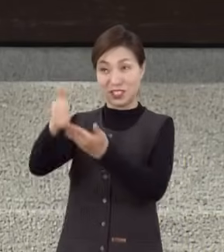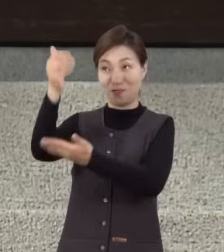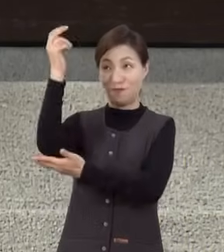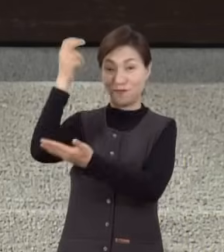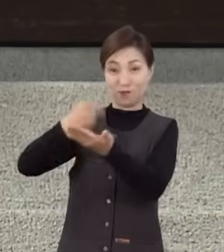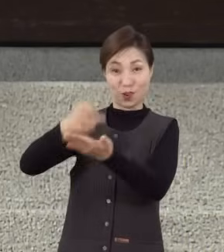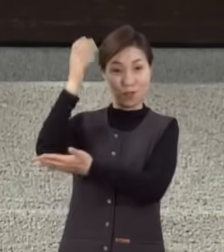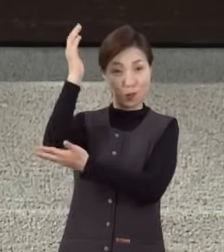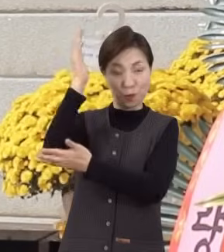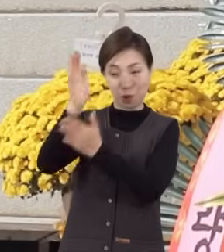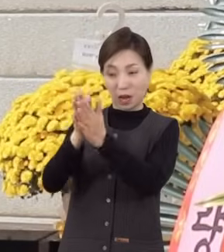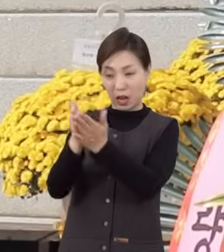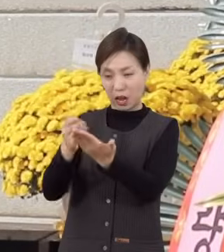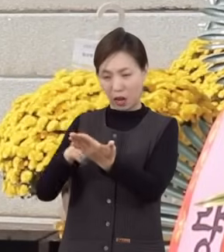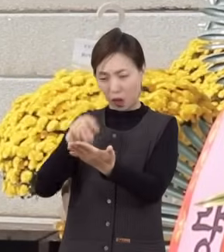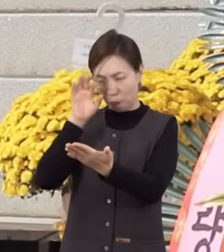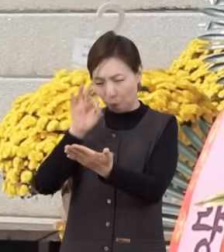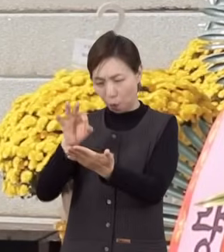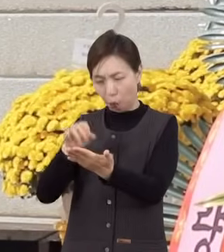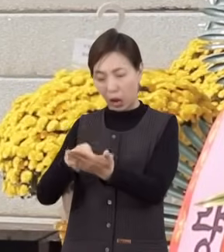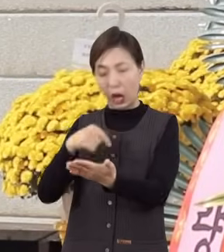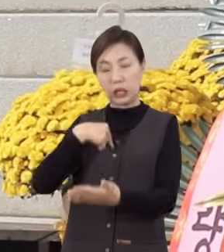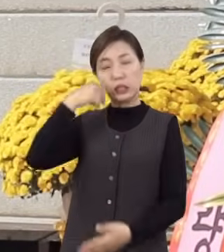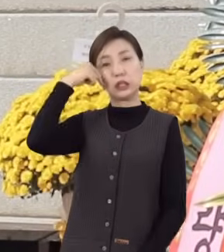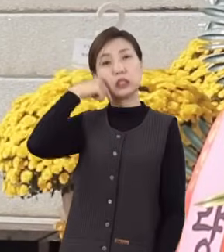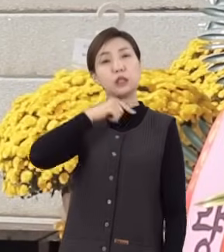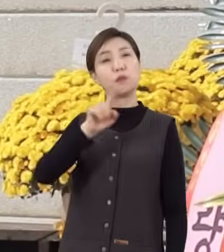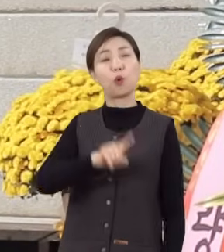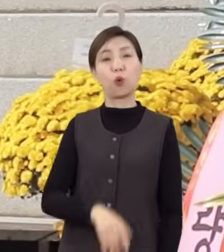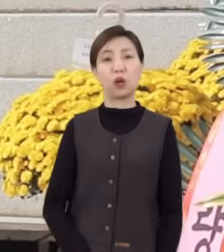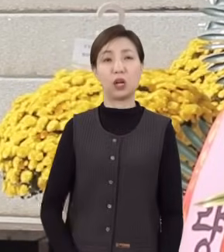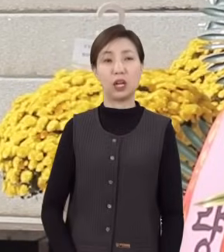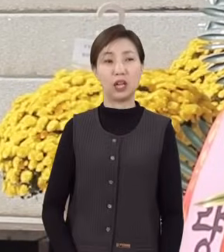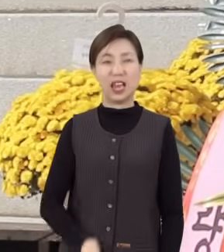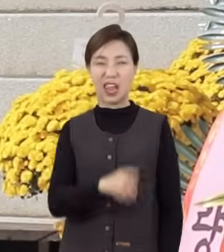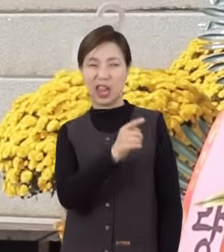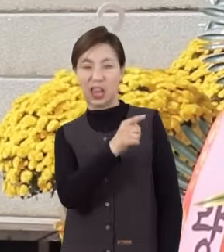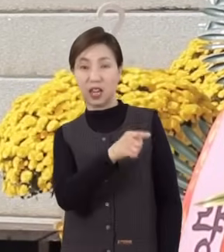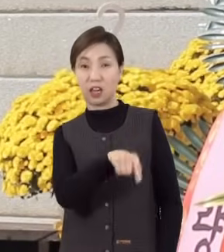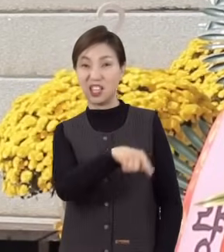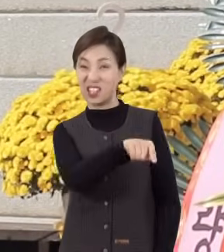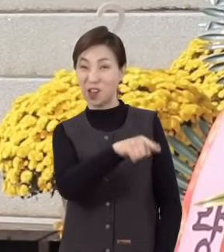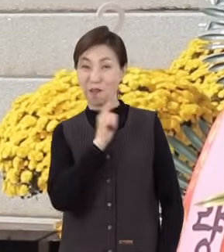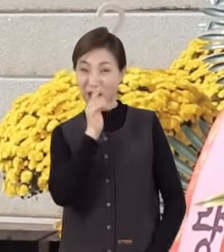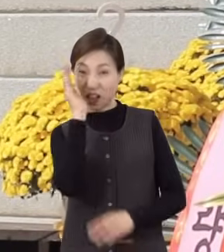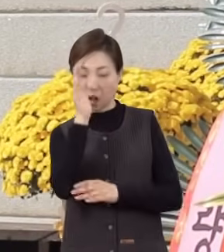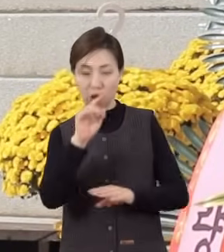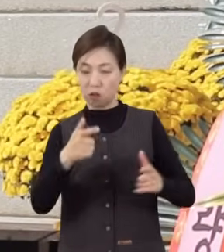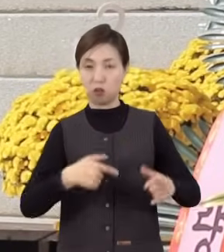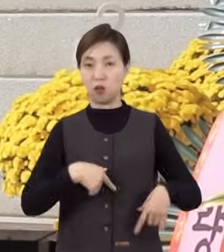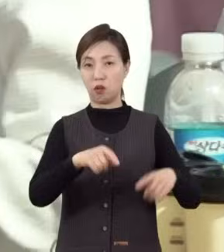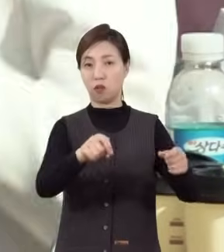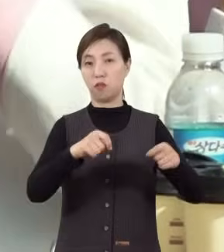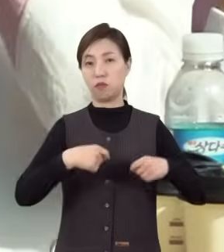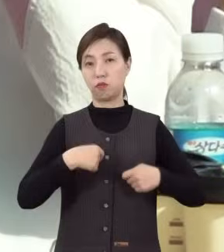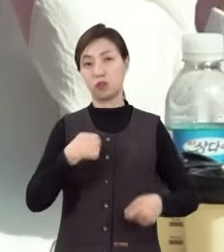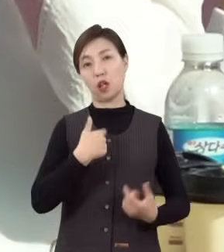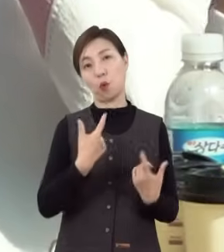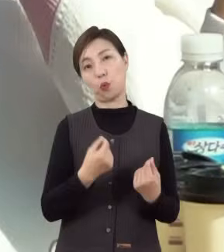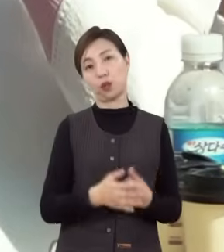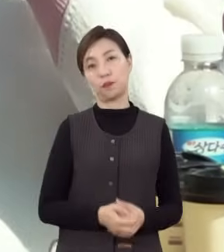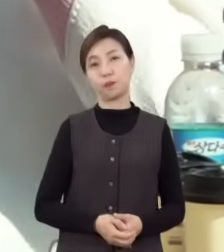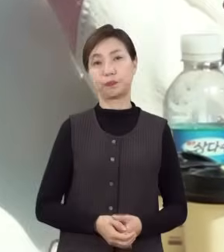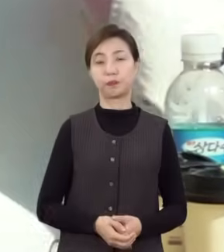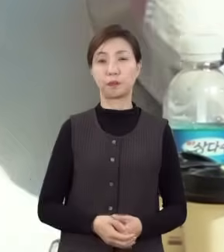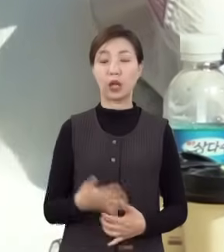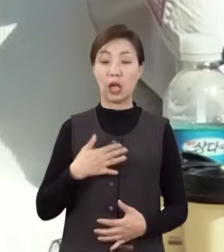보면서 느낀 게, 이게 남 얘기가 아니에요. 누구 얘기예요? 우리 얘기예요. 내가